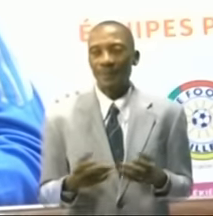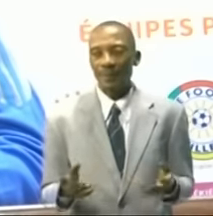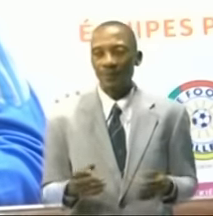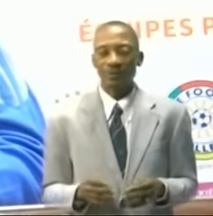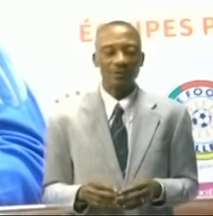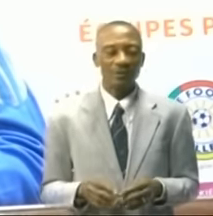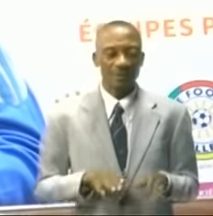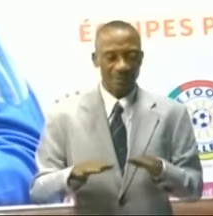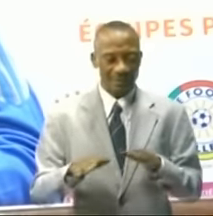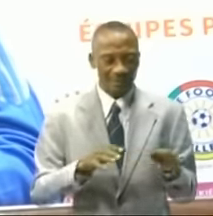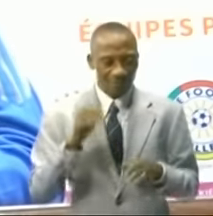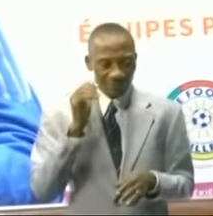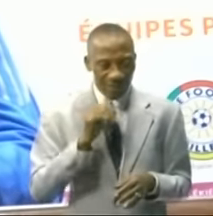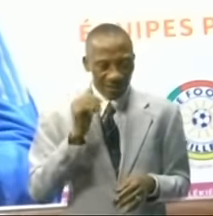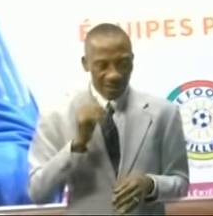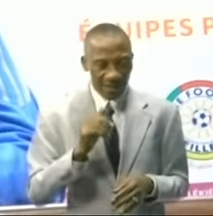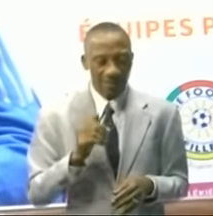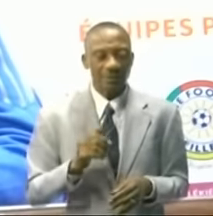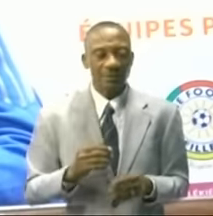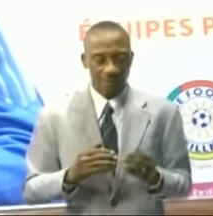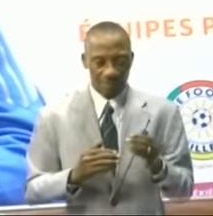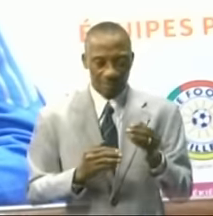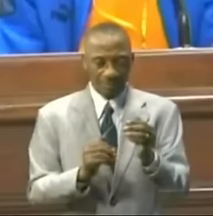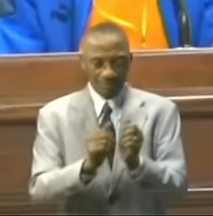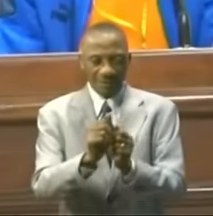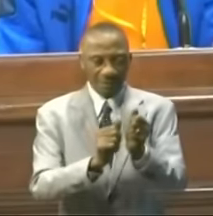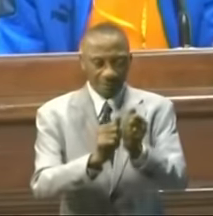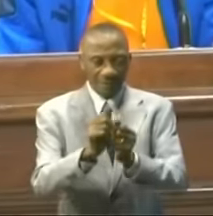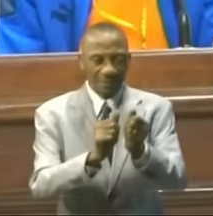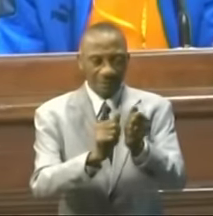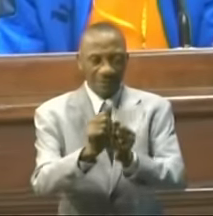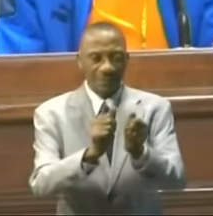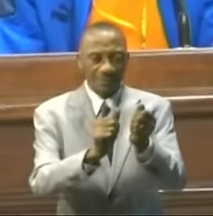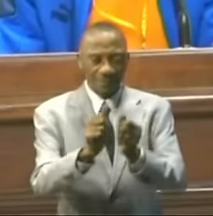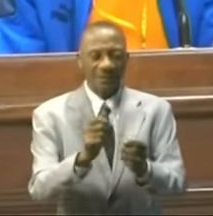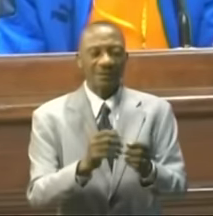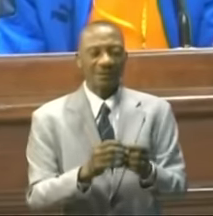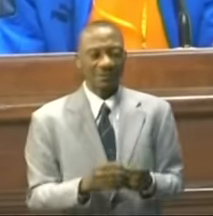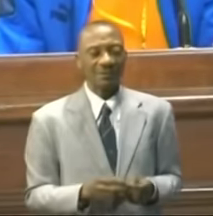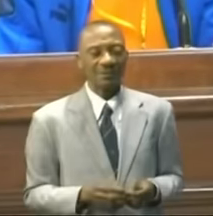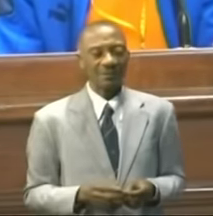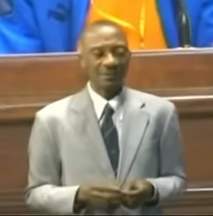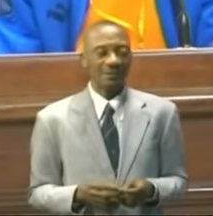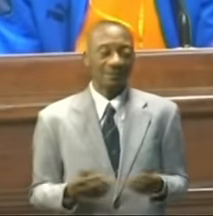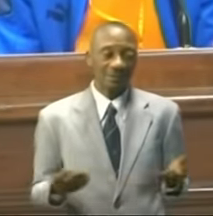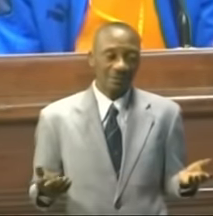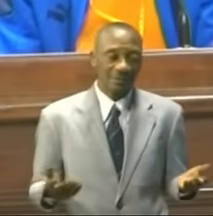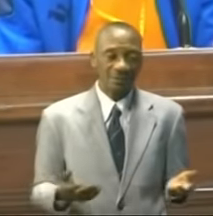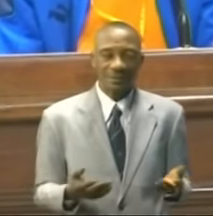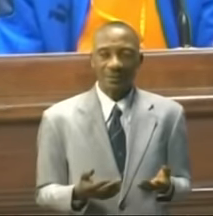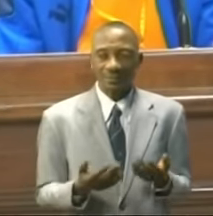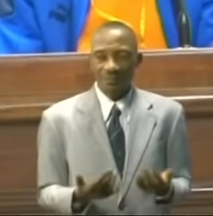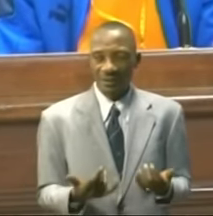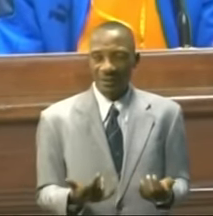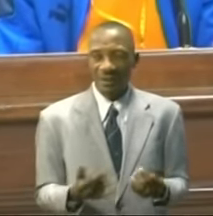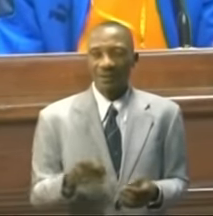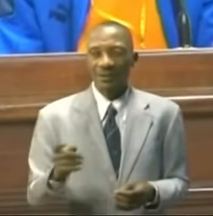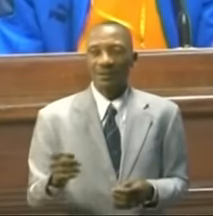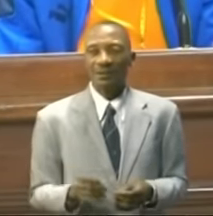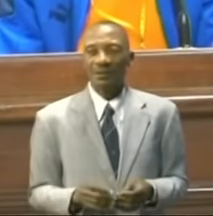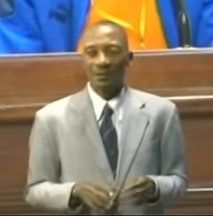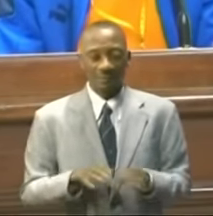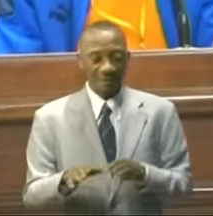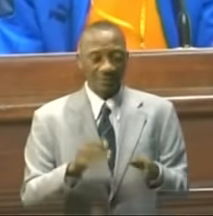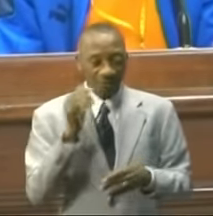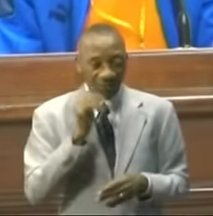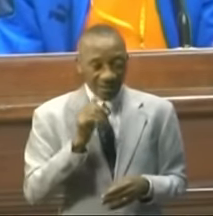spectacle et c'est tout ça qui fait la beauté du football. On ne devrait pas avoir peur parce que c'est vrai que Mazembe, c'est une très bonne équipe que nous respectons. On doit leur